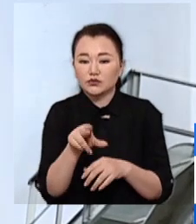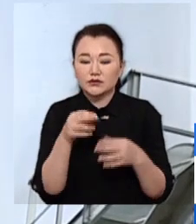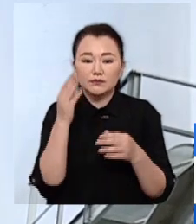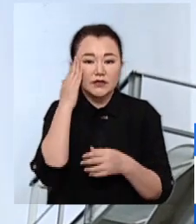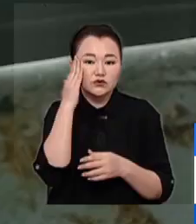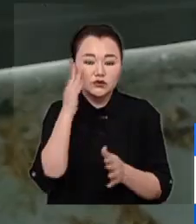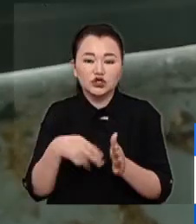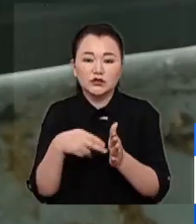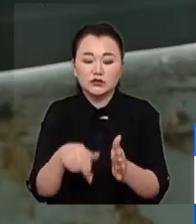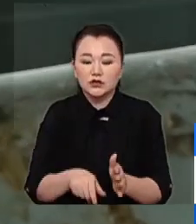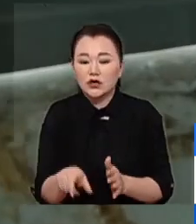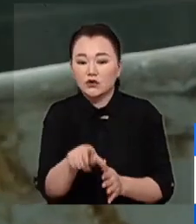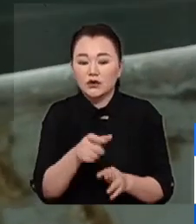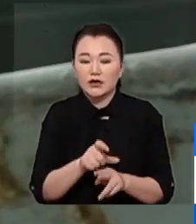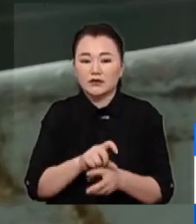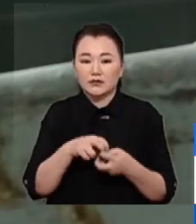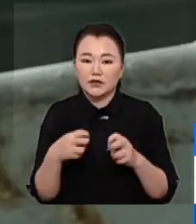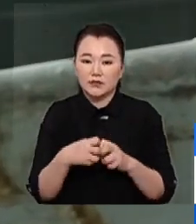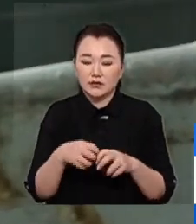железных дорог. Но и это не все проблемы.